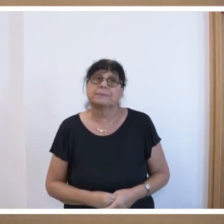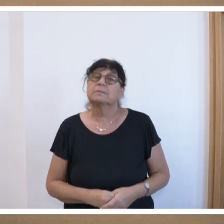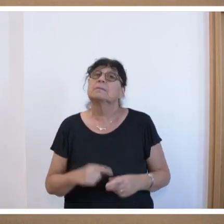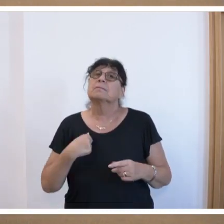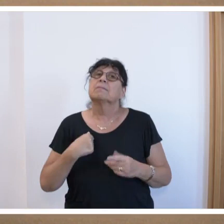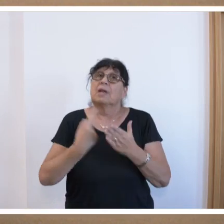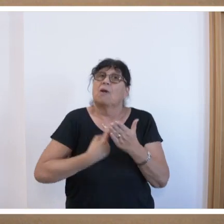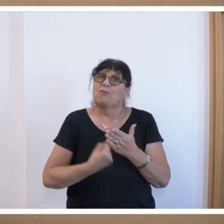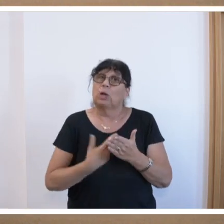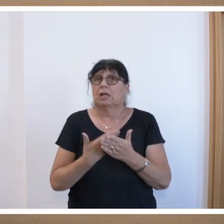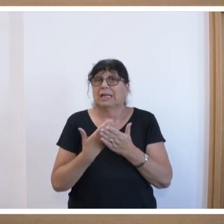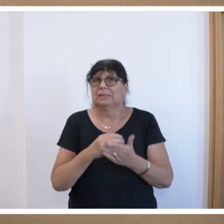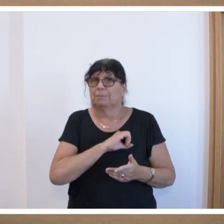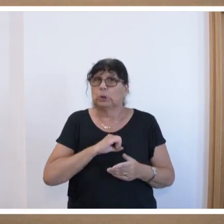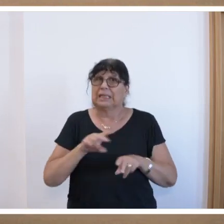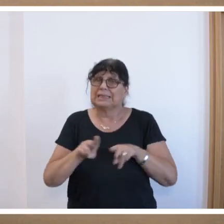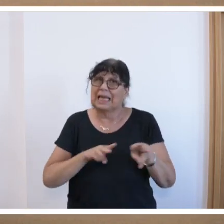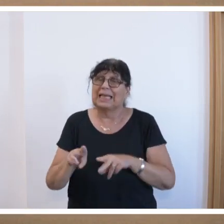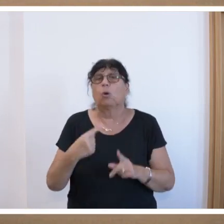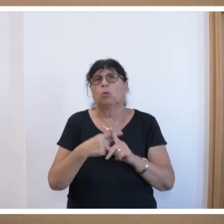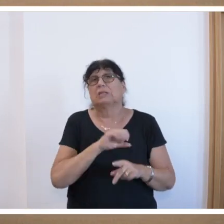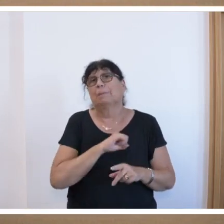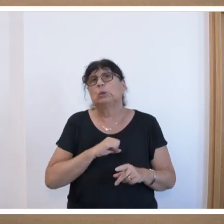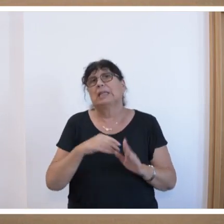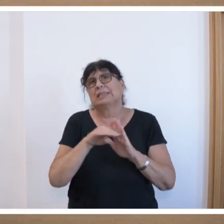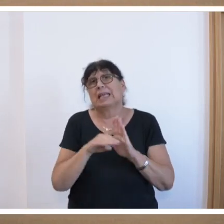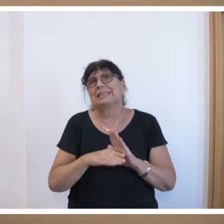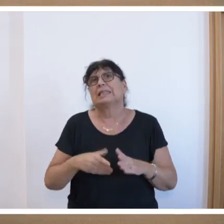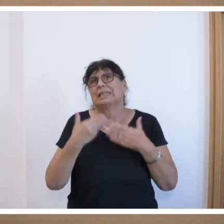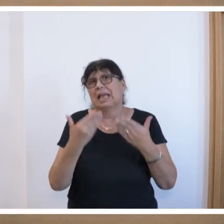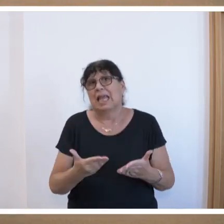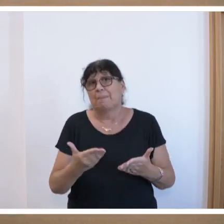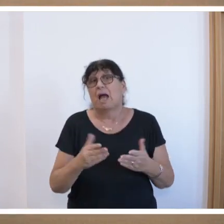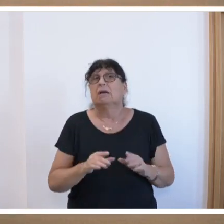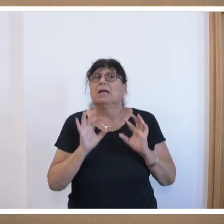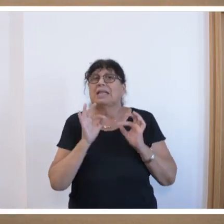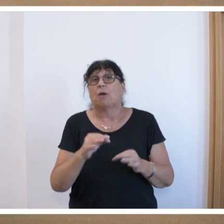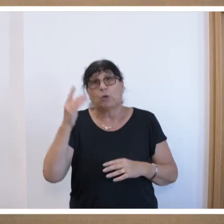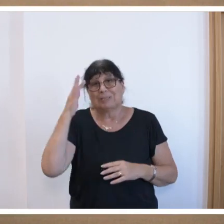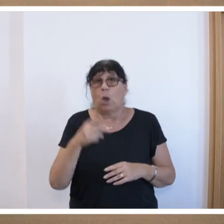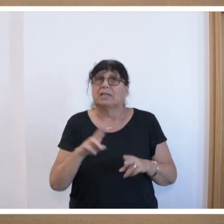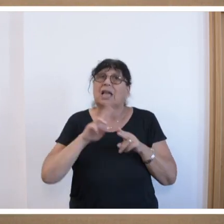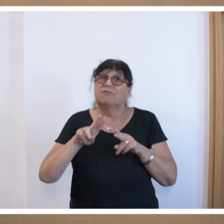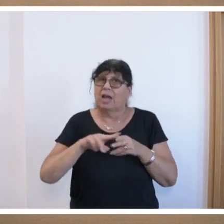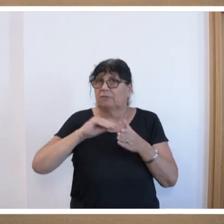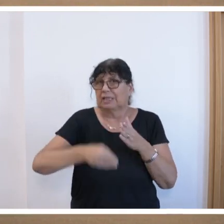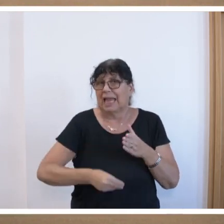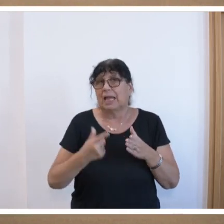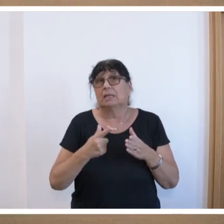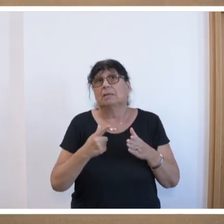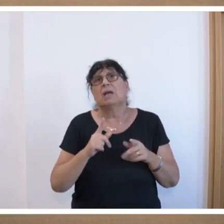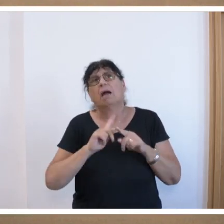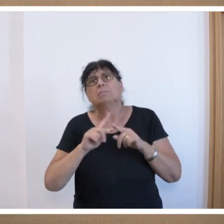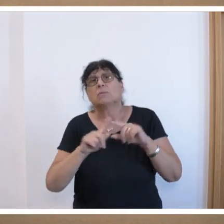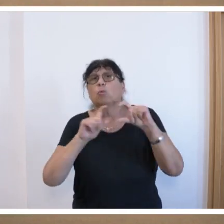Wir fordern daher die Bundesregierung und den Bundesgesetzgeber dazu auf, dafür zu sorgen, dass Werkverträge,